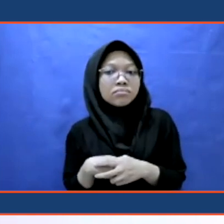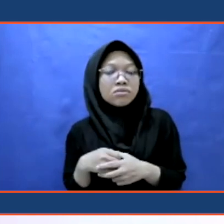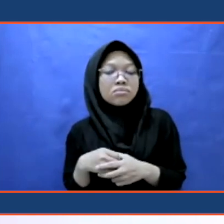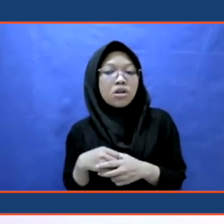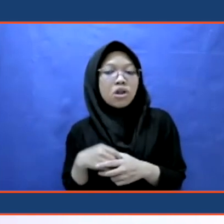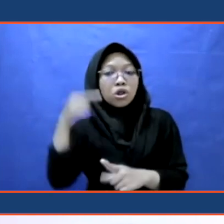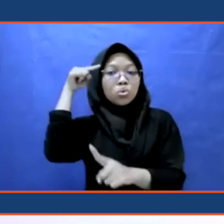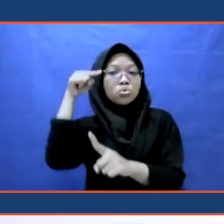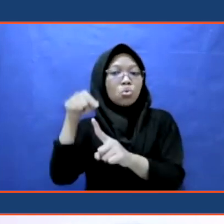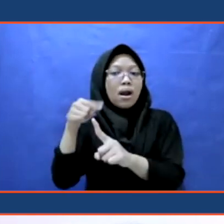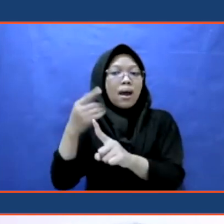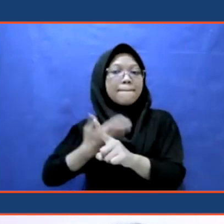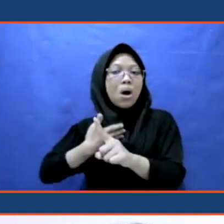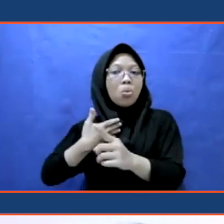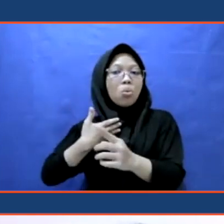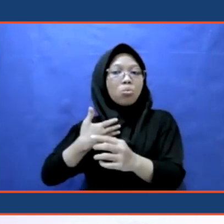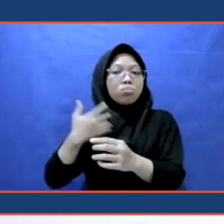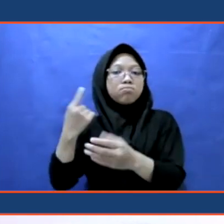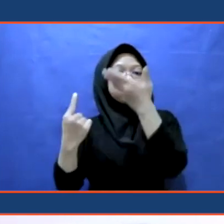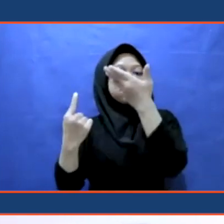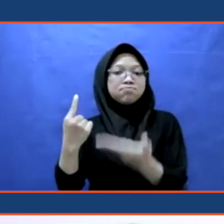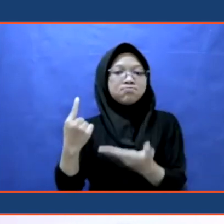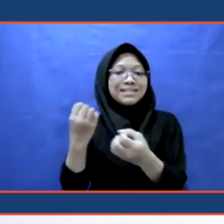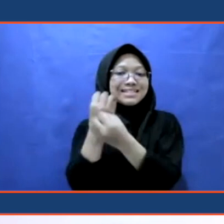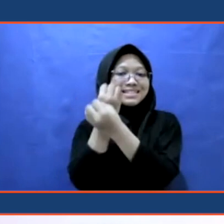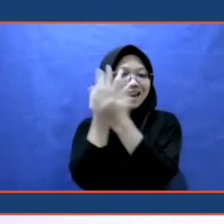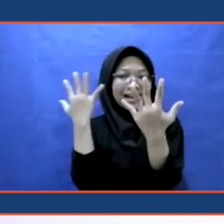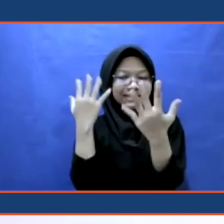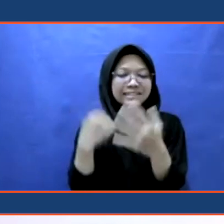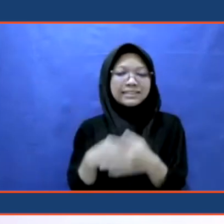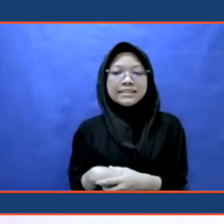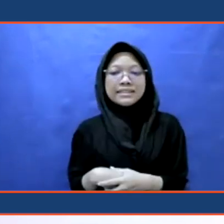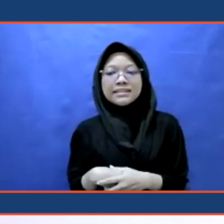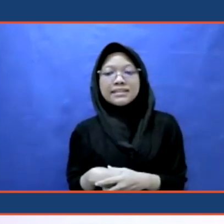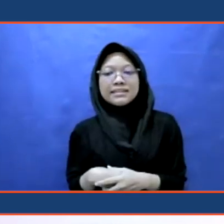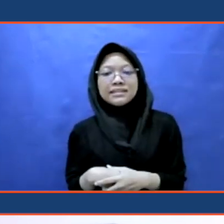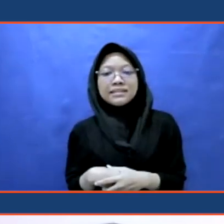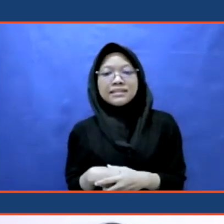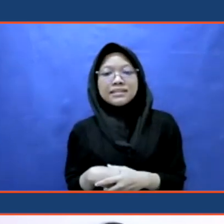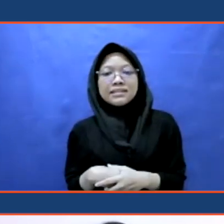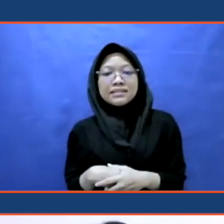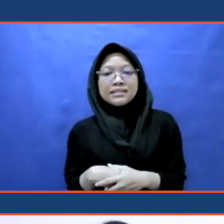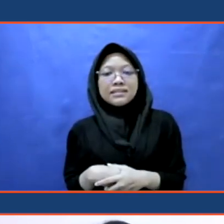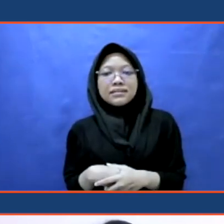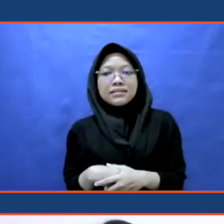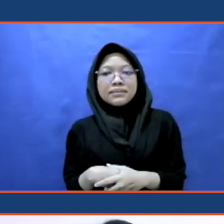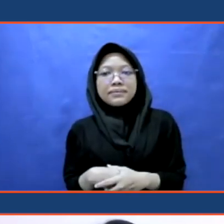karakter ya penggambaran karakter baik penggambaran karakter maupun Setu yang ada di dalam cerita